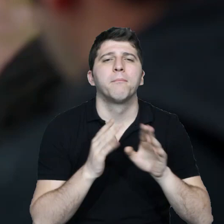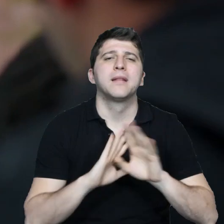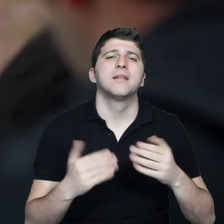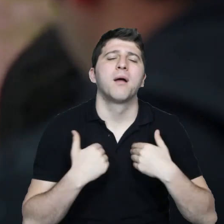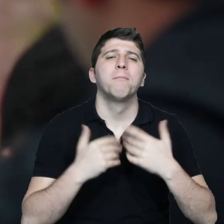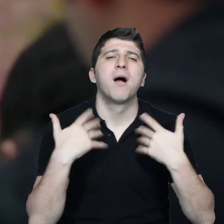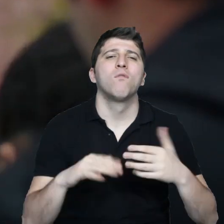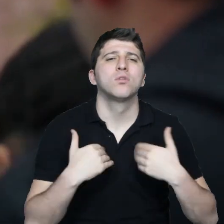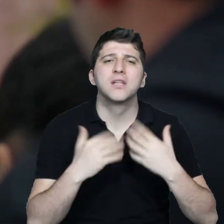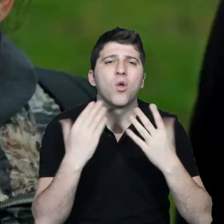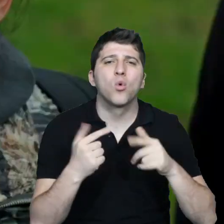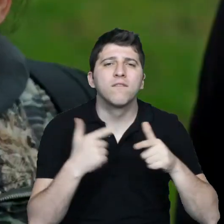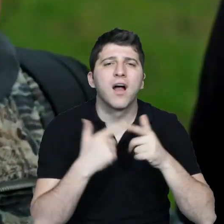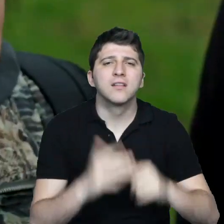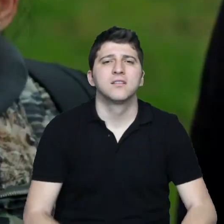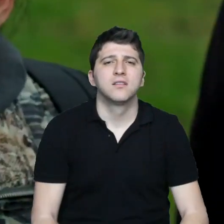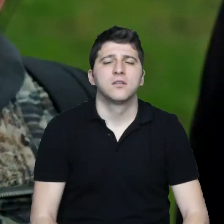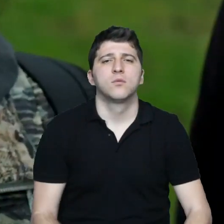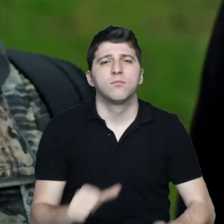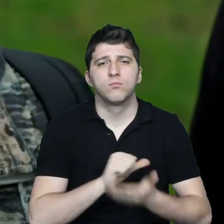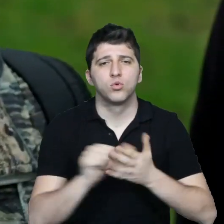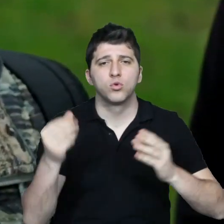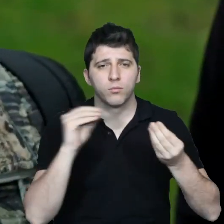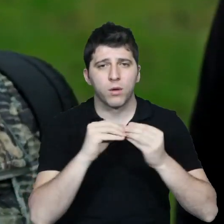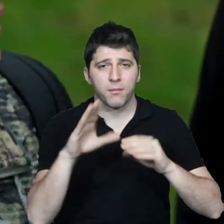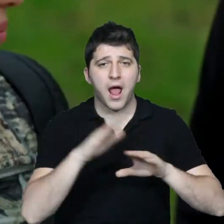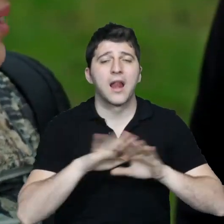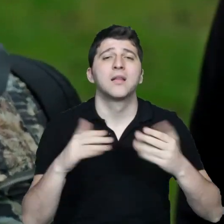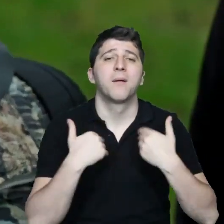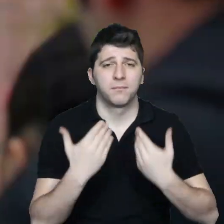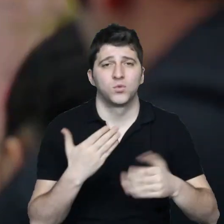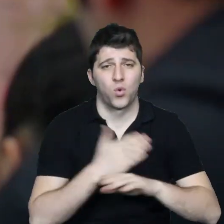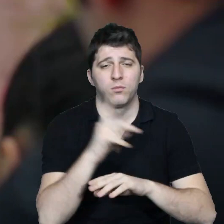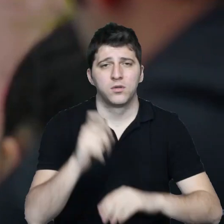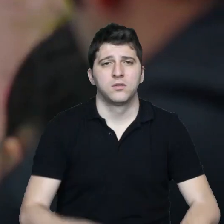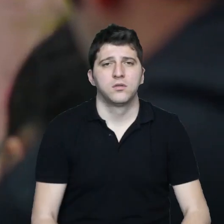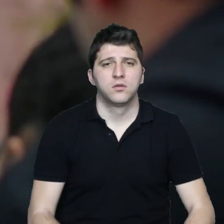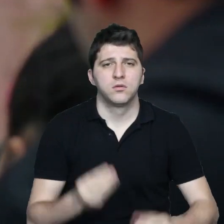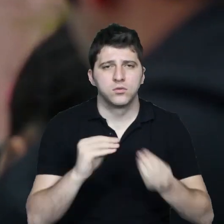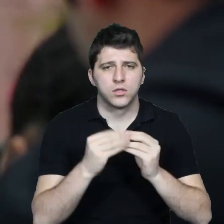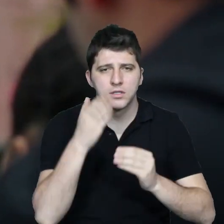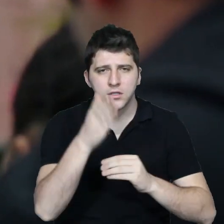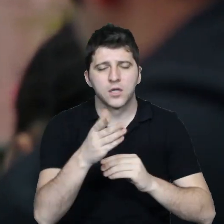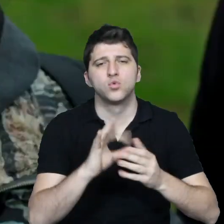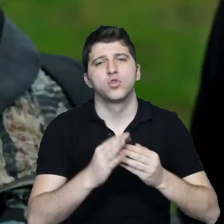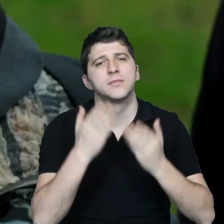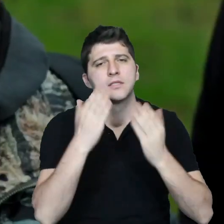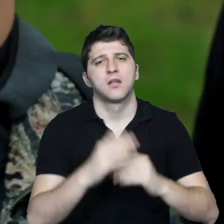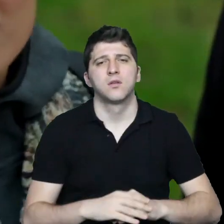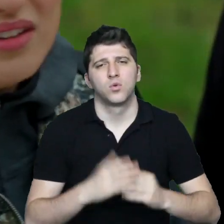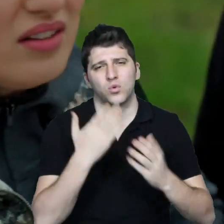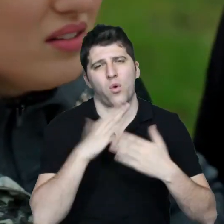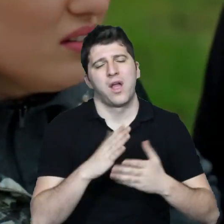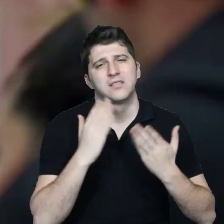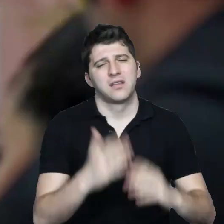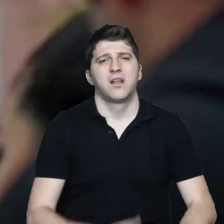ben. Mahvoldum. Ne oldu Fatih'cim? Bütün sorunlarını da ben halledemem ki değil mi? Soruna sen sebep oldun. Sen çözeceksin Kübra. Yok canım